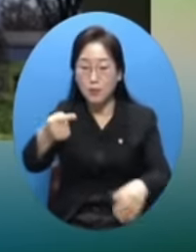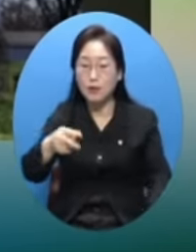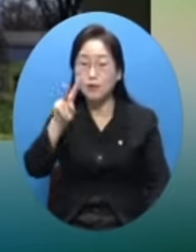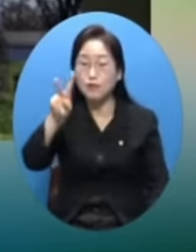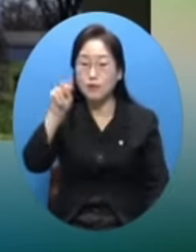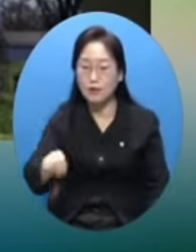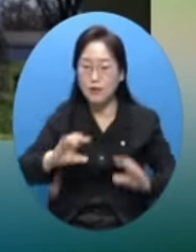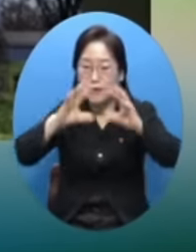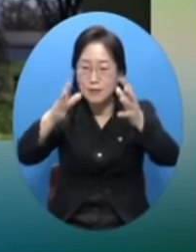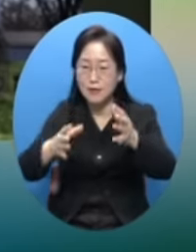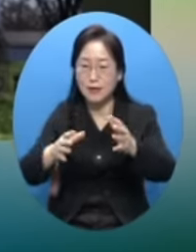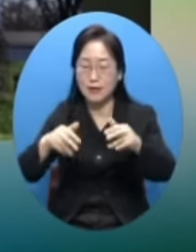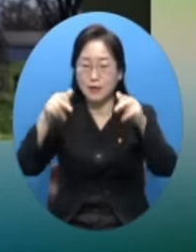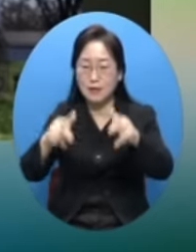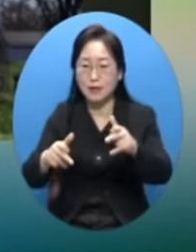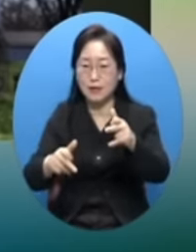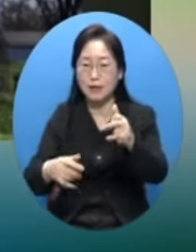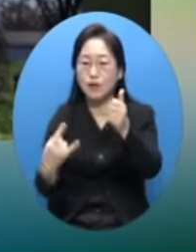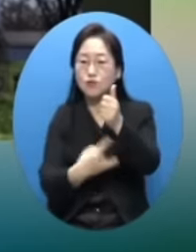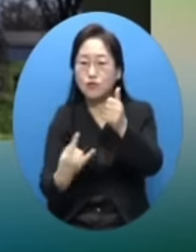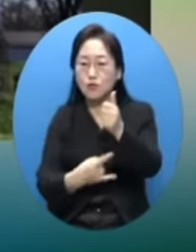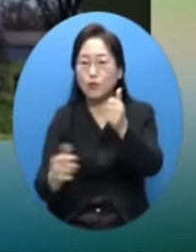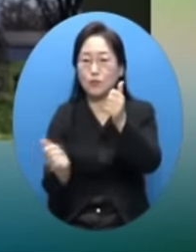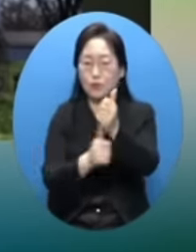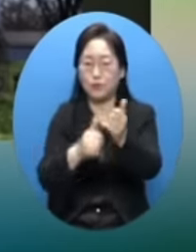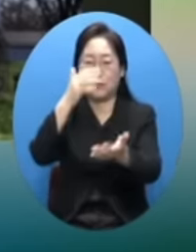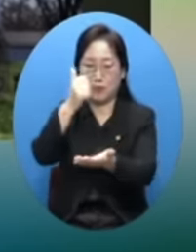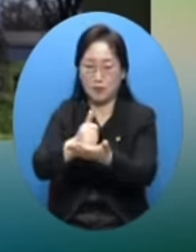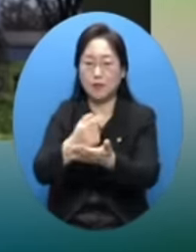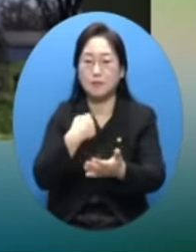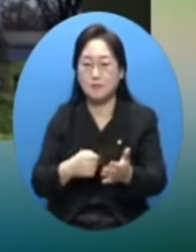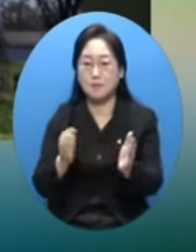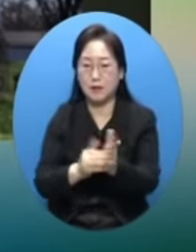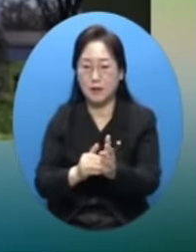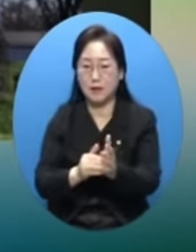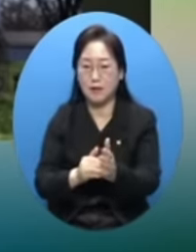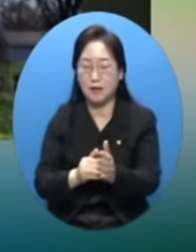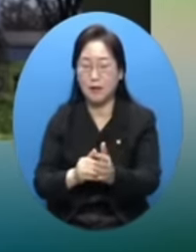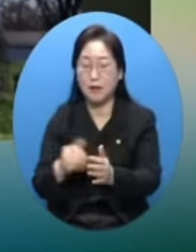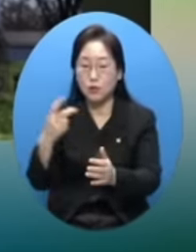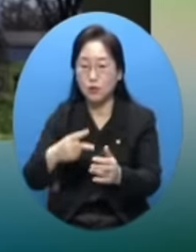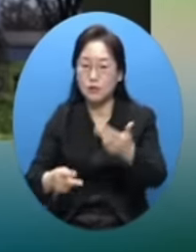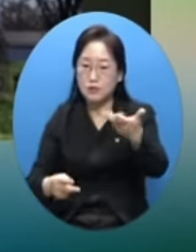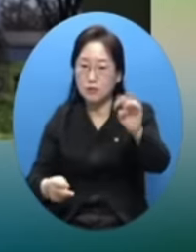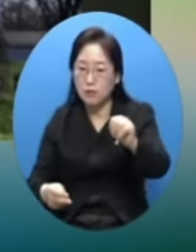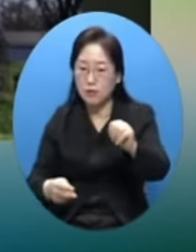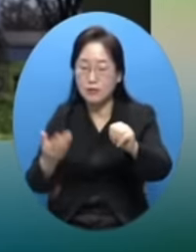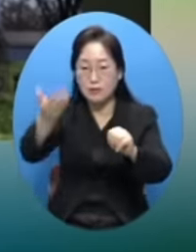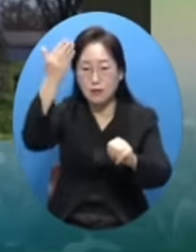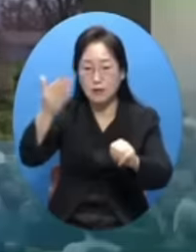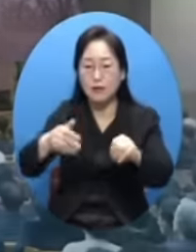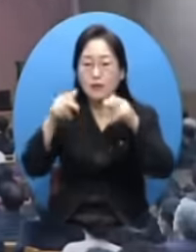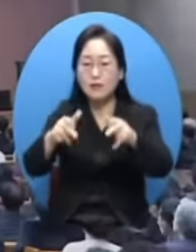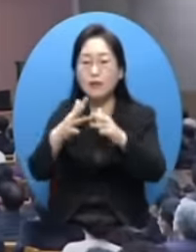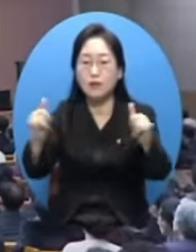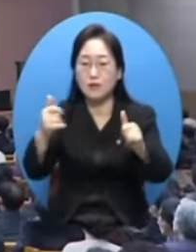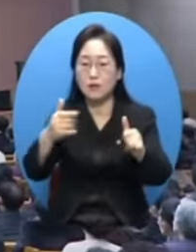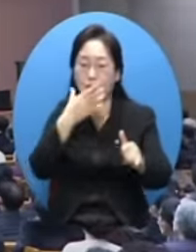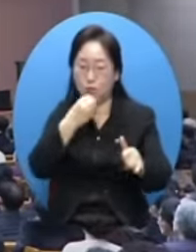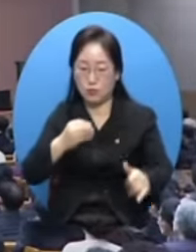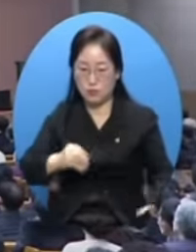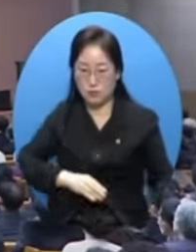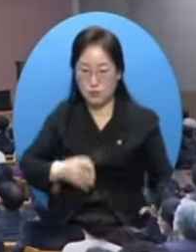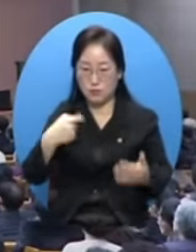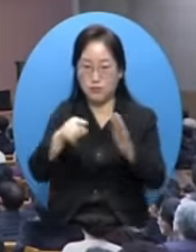장애인위원회 장겸 루즈벨트 고문으로 7억명 가까운 세계 장애인의 복 향상을 해서